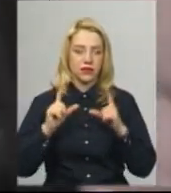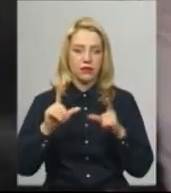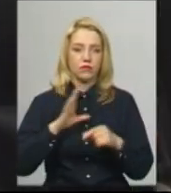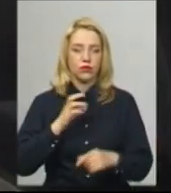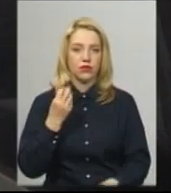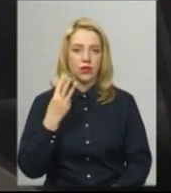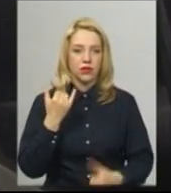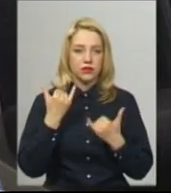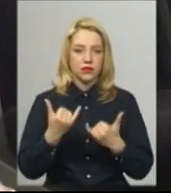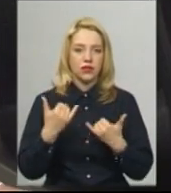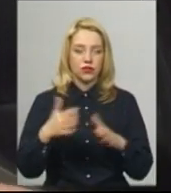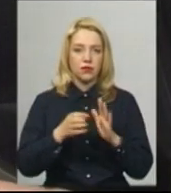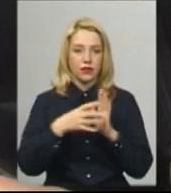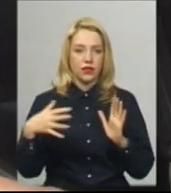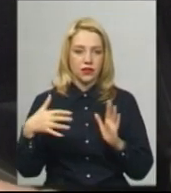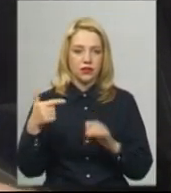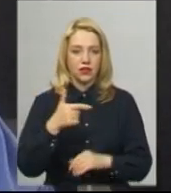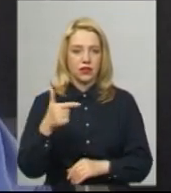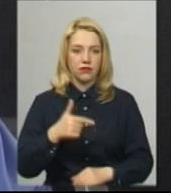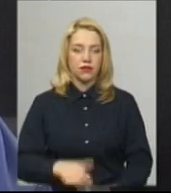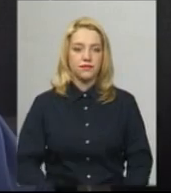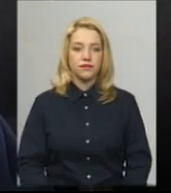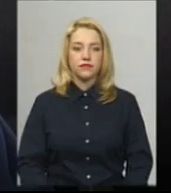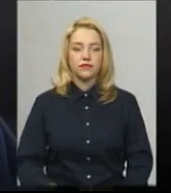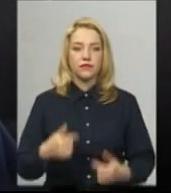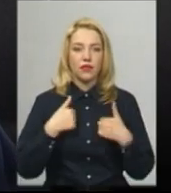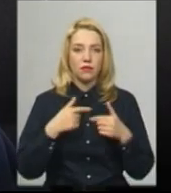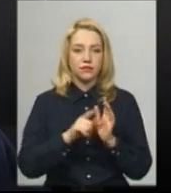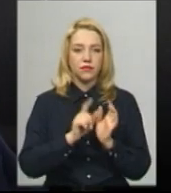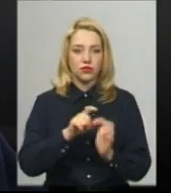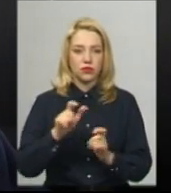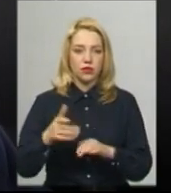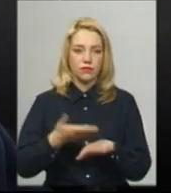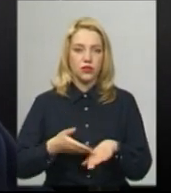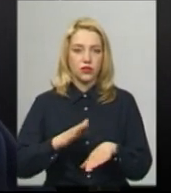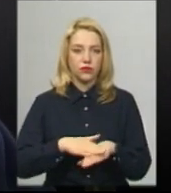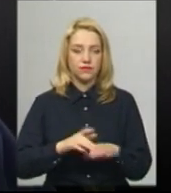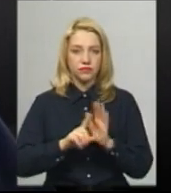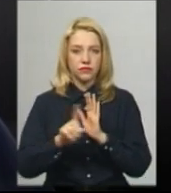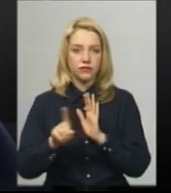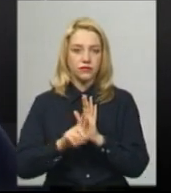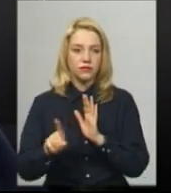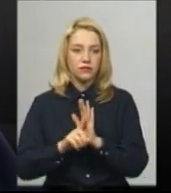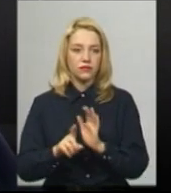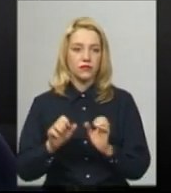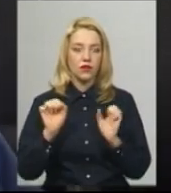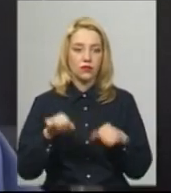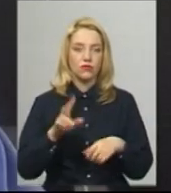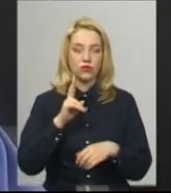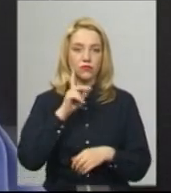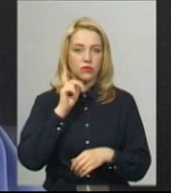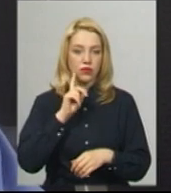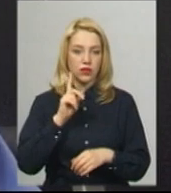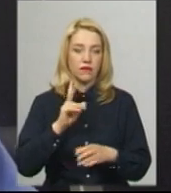13, а зараз 15 гривень. Так як нам, пенсіонерам, то дуже тяжко їздити. Ну, і може, і молодим